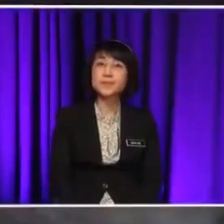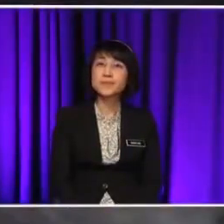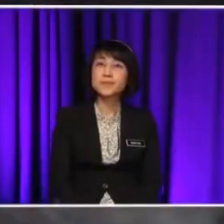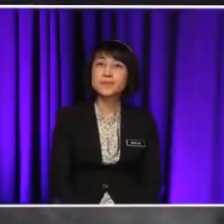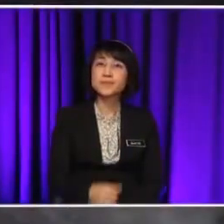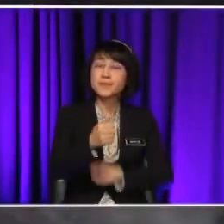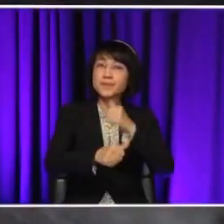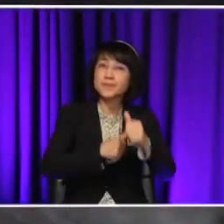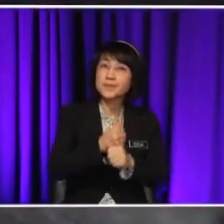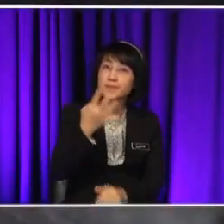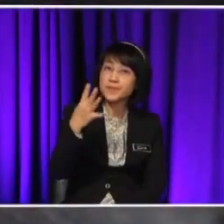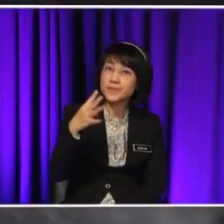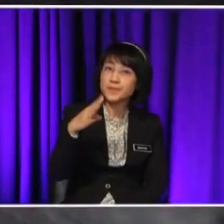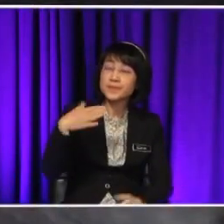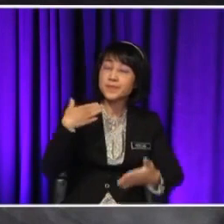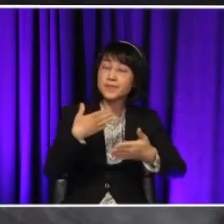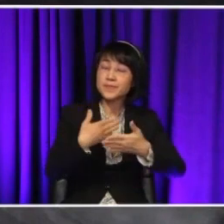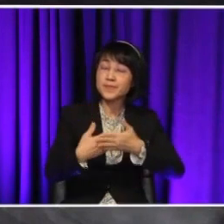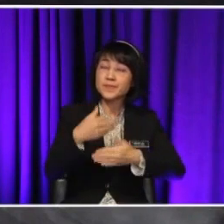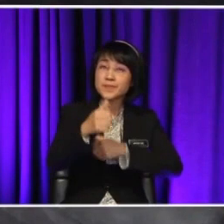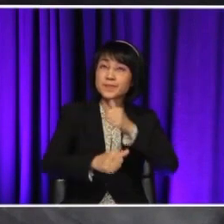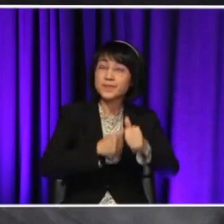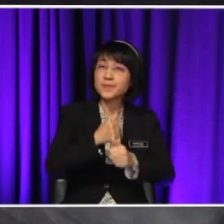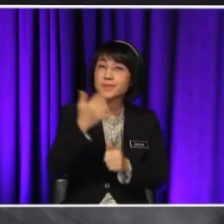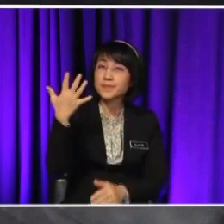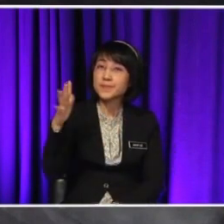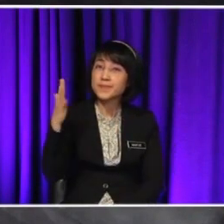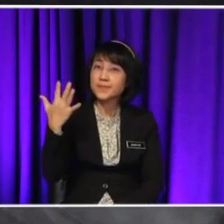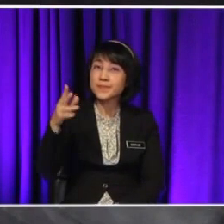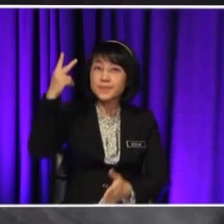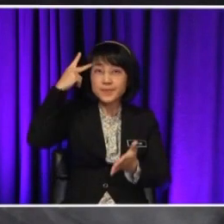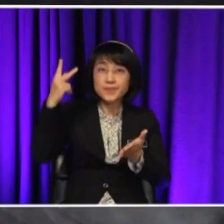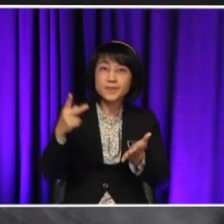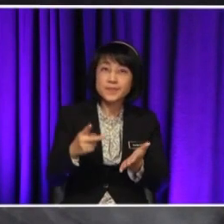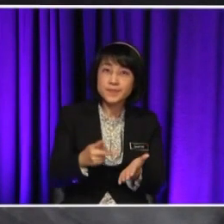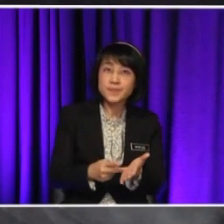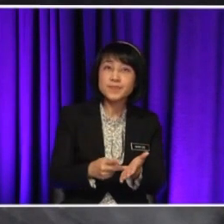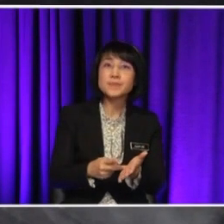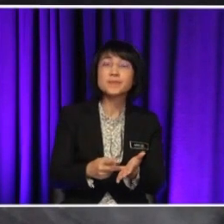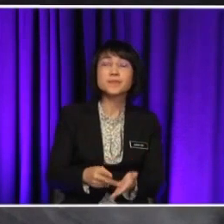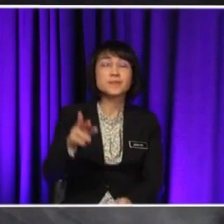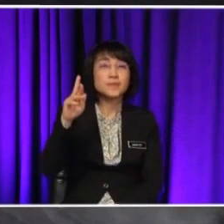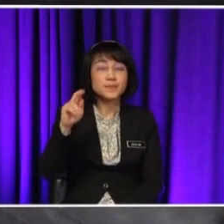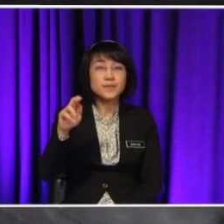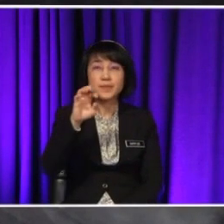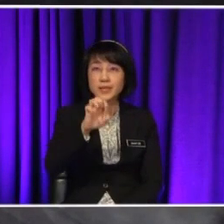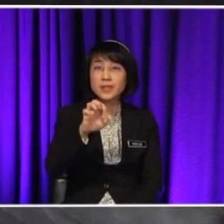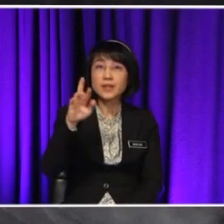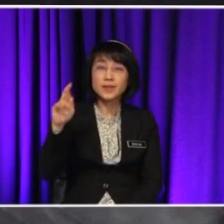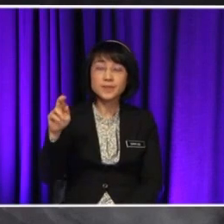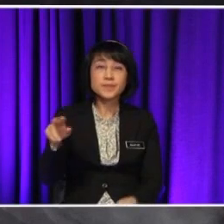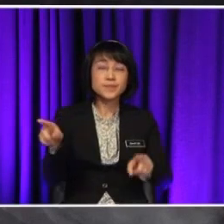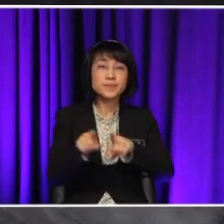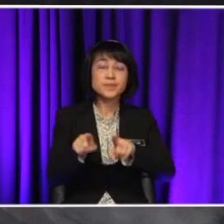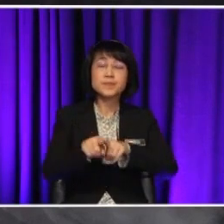abad ke-14 hingga abad ke-15, okey? Dikenali sebagai era Renaissance. Okey, sama juga macam cetakan,